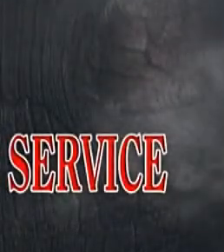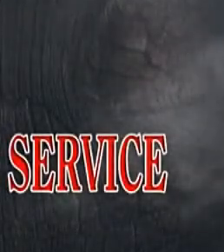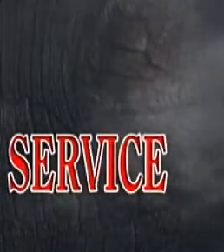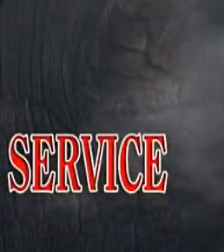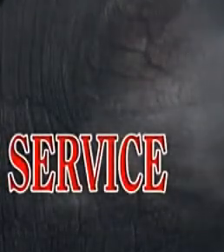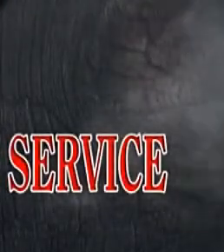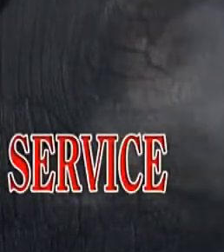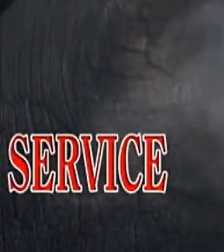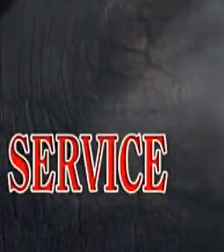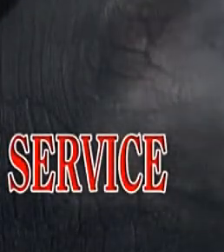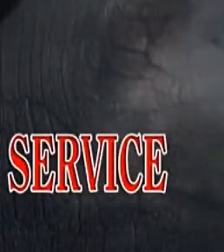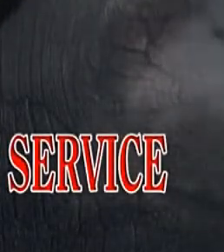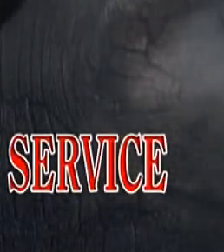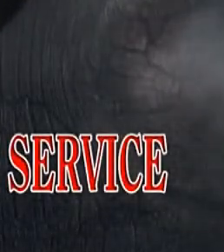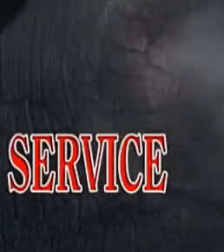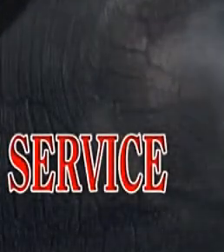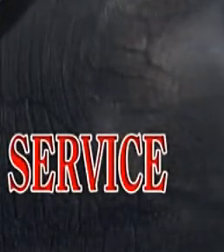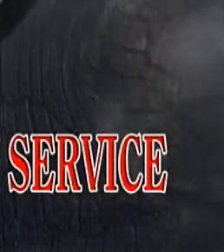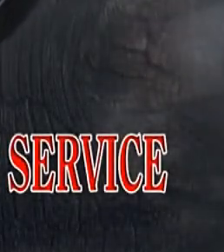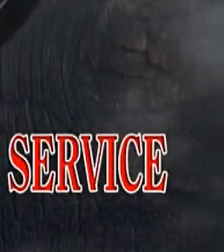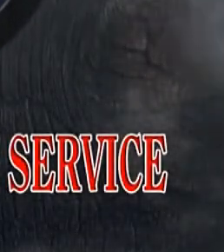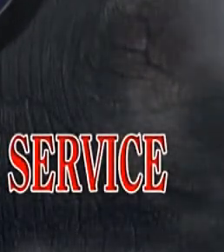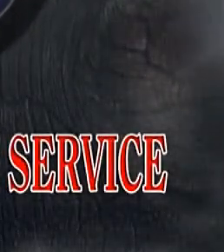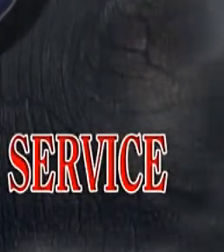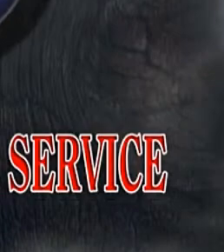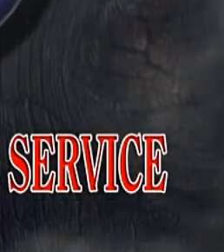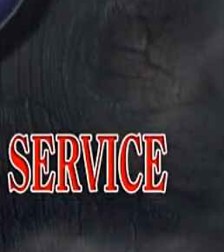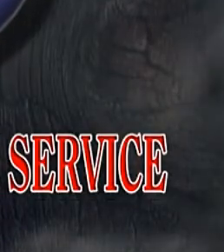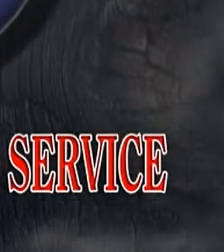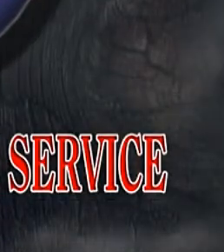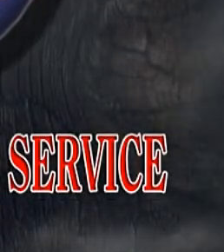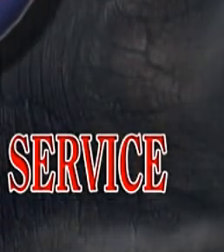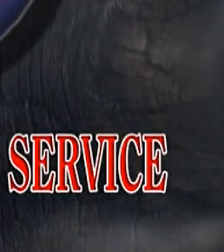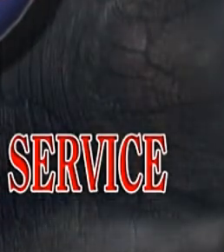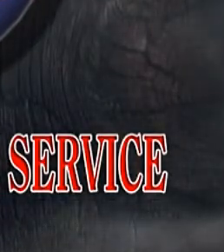pagdating mo ang palad ko.